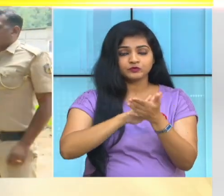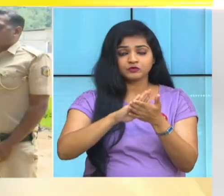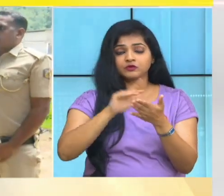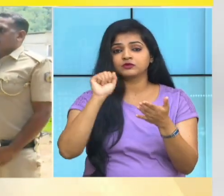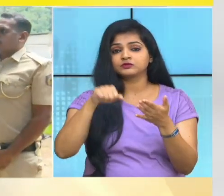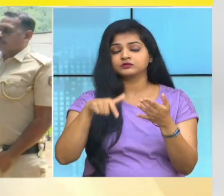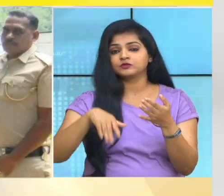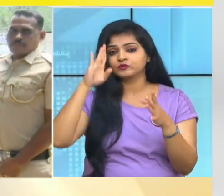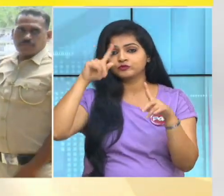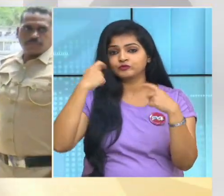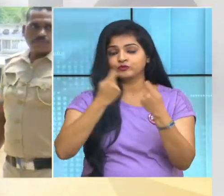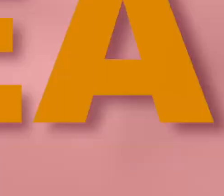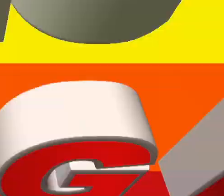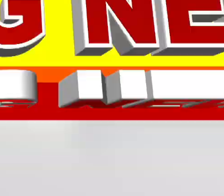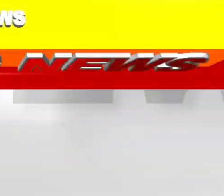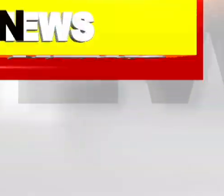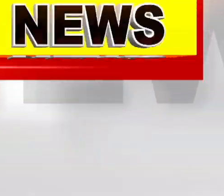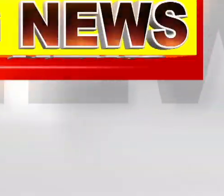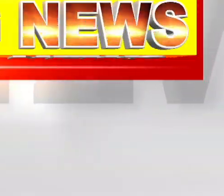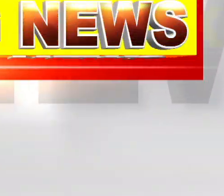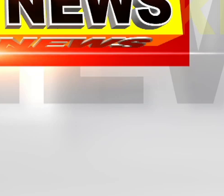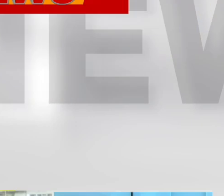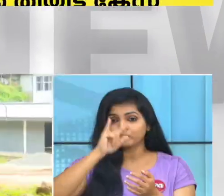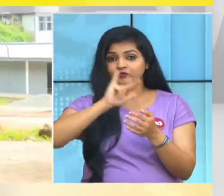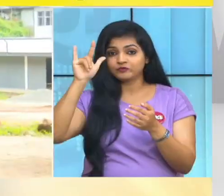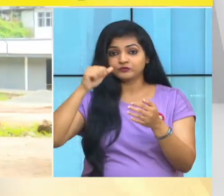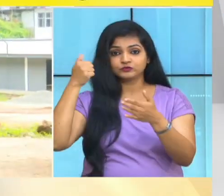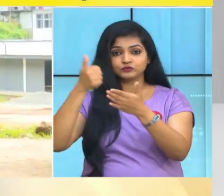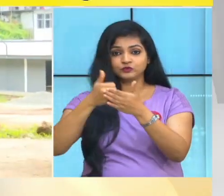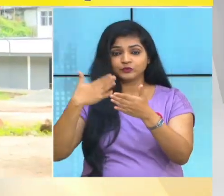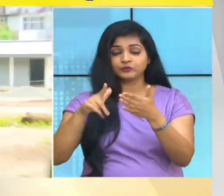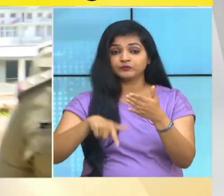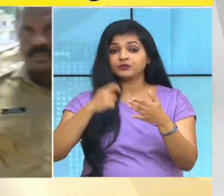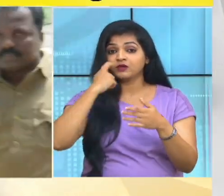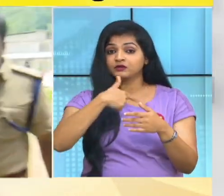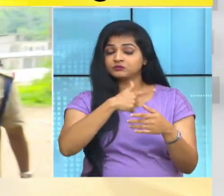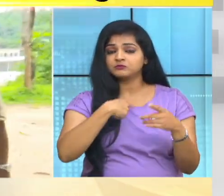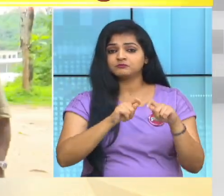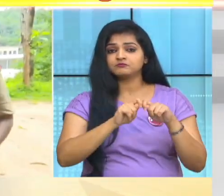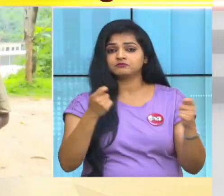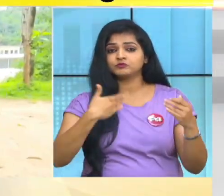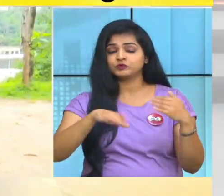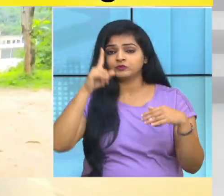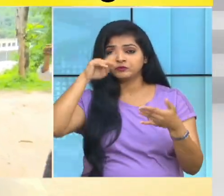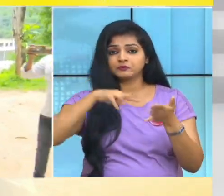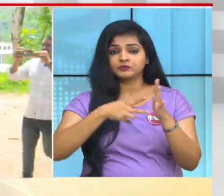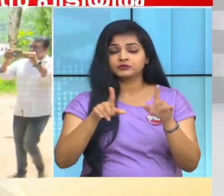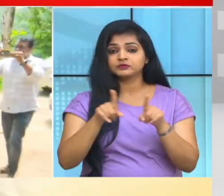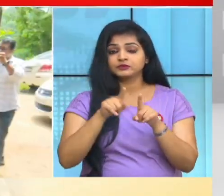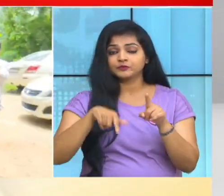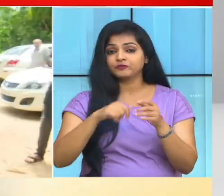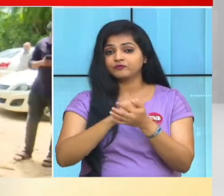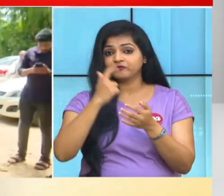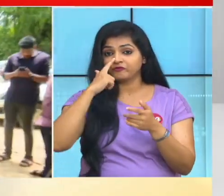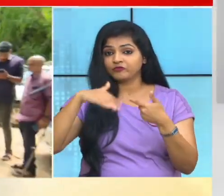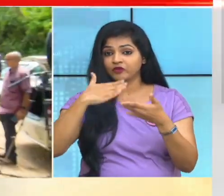പോലീസിനോട് സന്തോഷ് പറയുകയും ചെയ്തിരിക്കുന്നത്. മാത്രമല്ല, വിദേശത്തെത്തിയതിനു ശേഷം സന്തോഷുമായുള്ള വിവാഹബന്ധം വേർപിരിയുന്നതിന് വേണ്ടി അന്നക്കുട്ടി, അതായത്